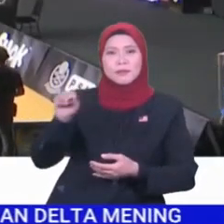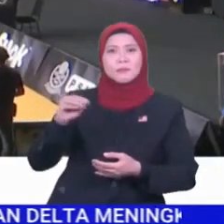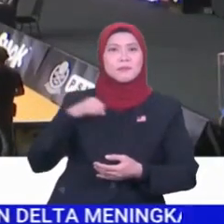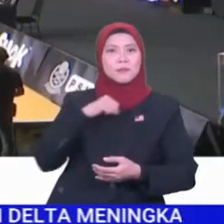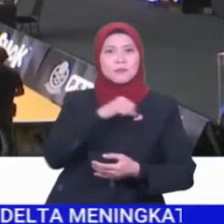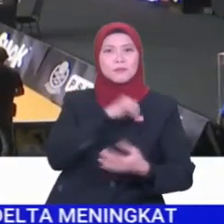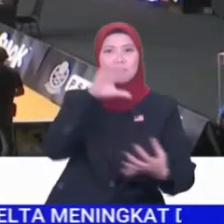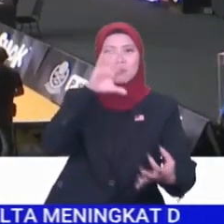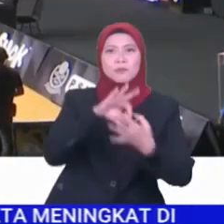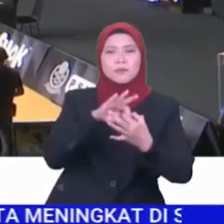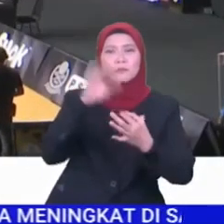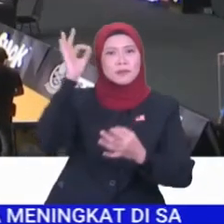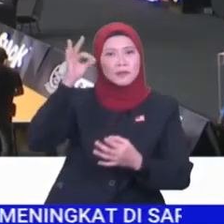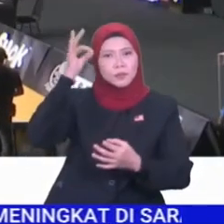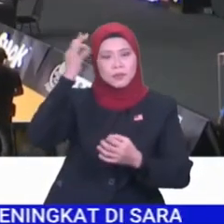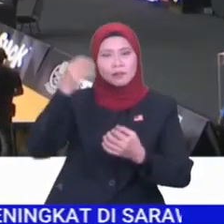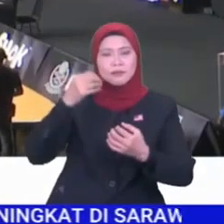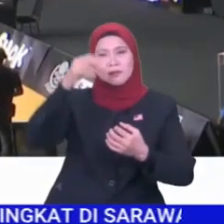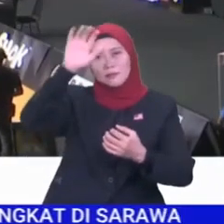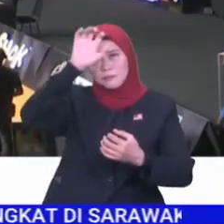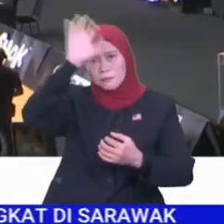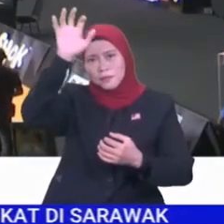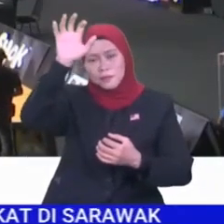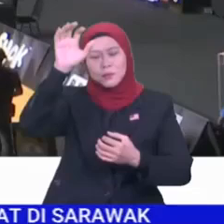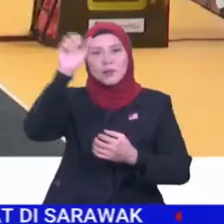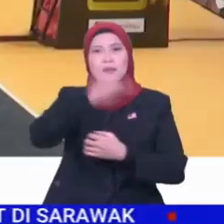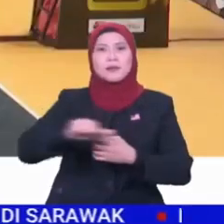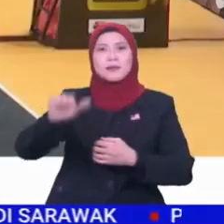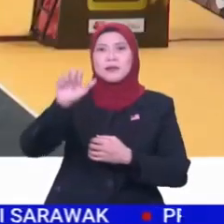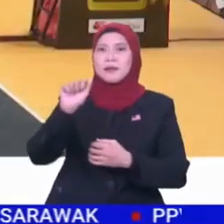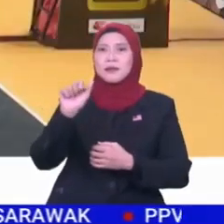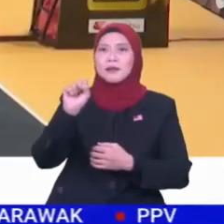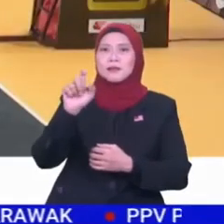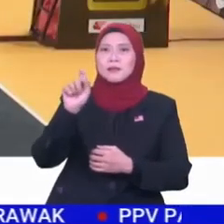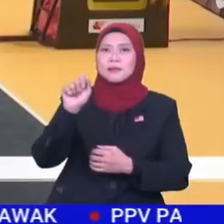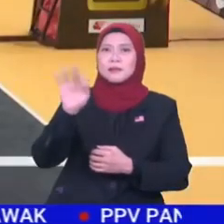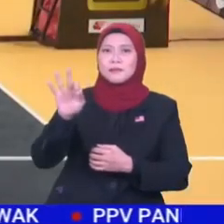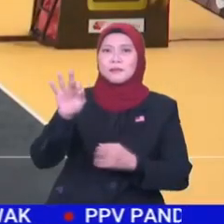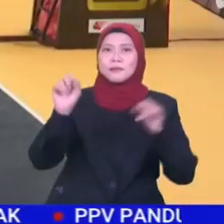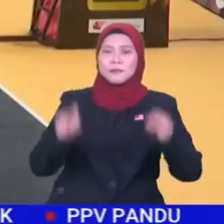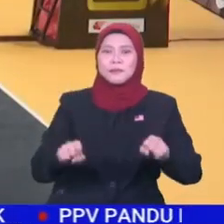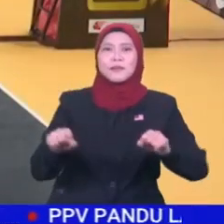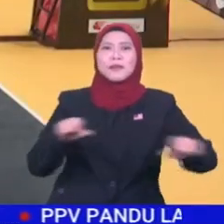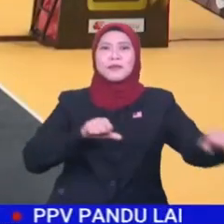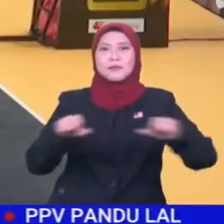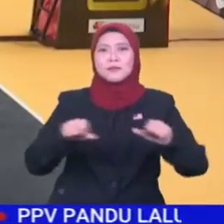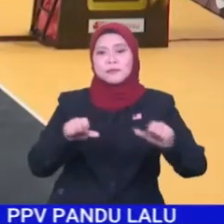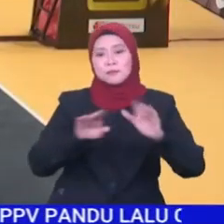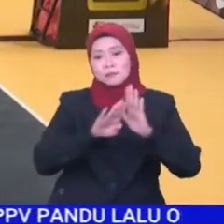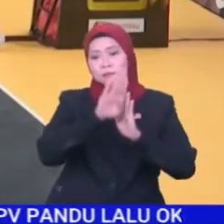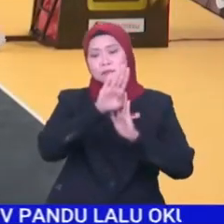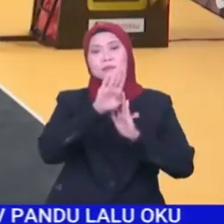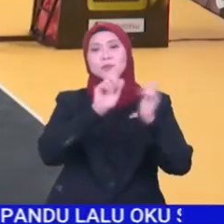ahli gabungan Persekutuan Sepak Takraw Asia ASTAF bagi membolehkan aktiviti pembangunan sukan itu